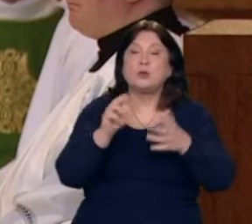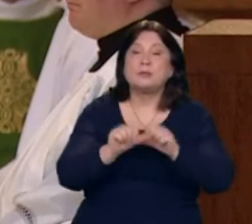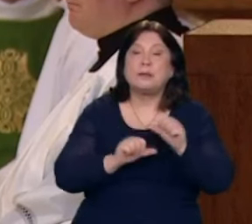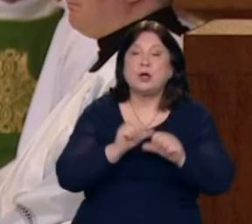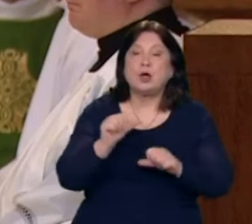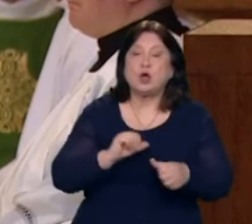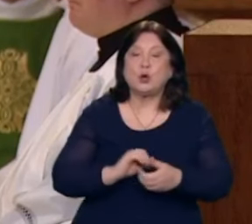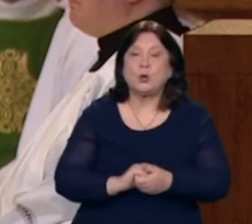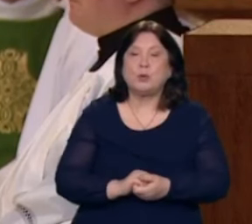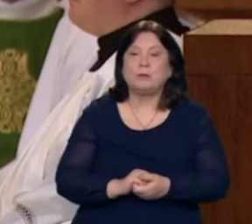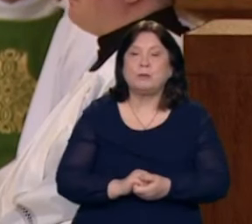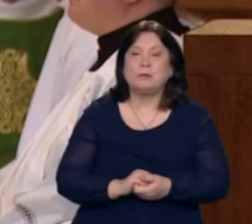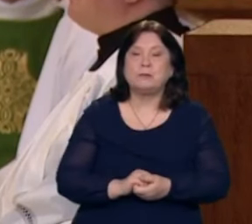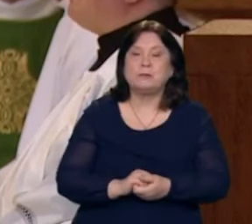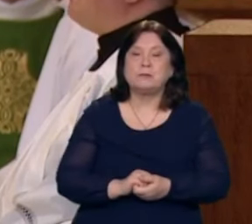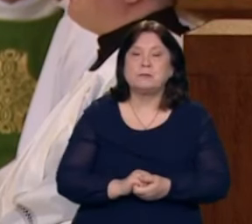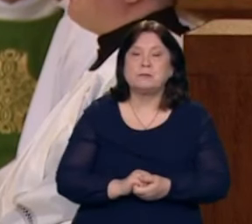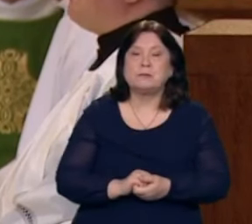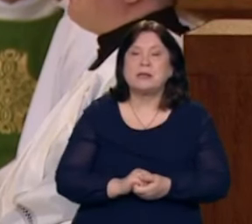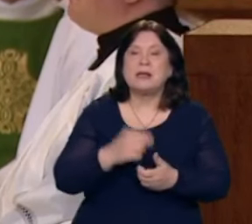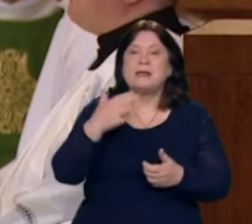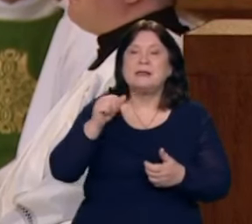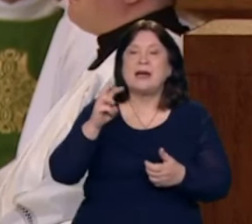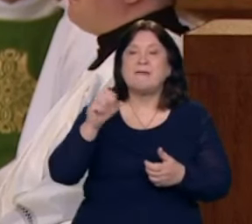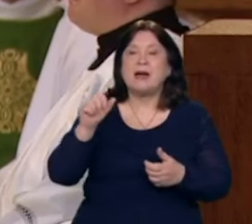roku Nav